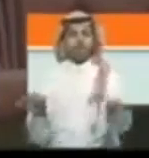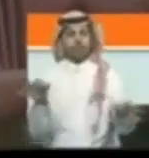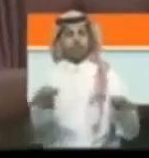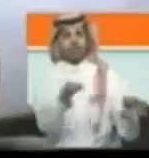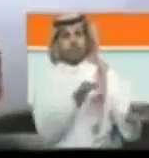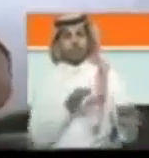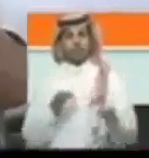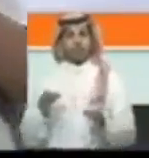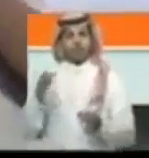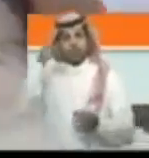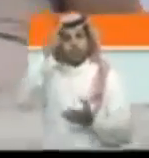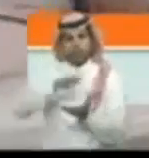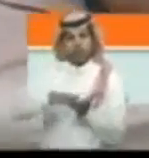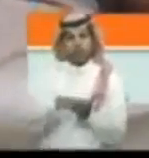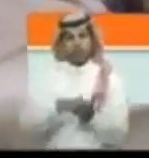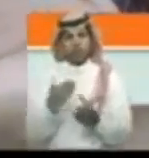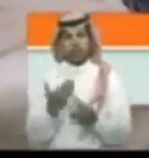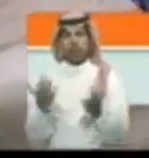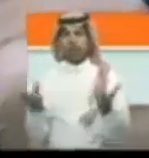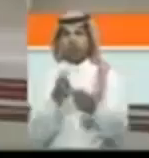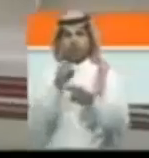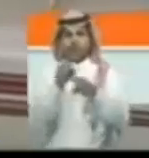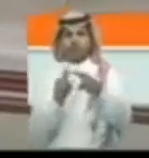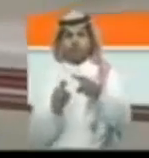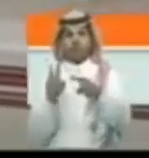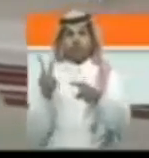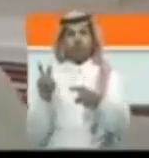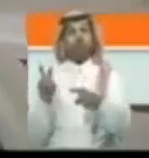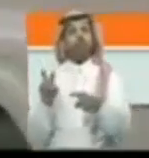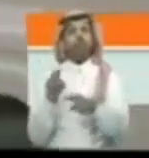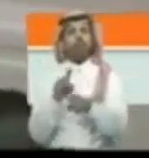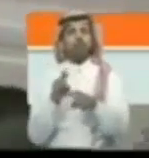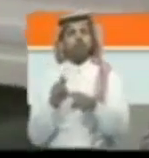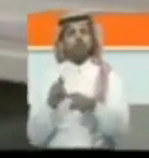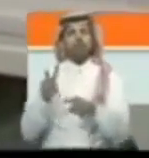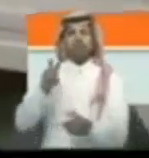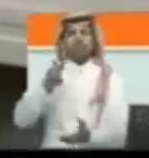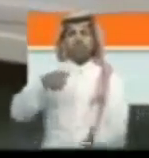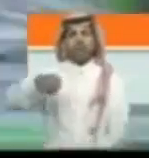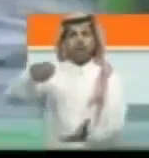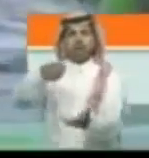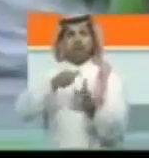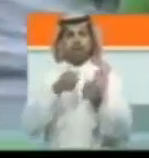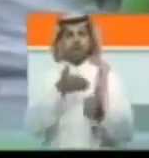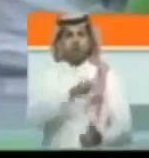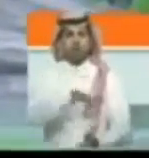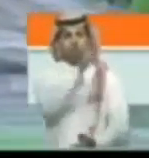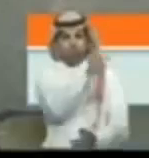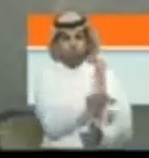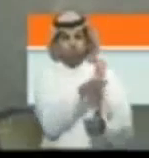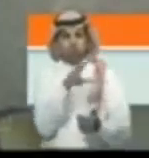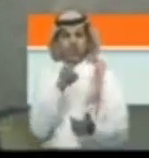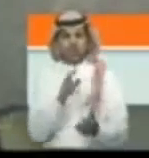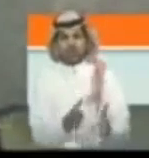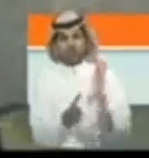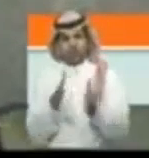والقرى والهجر بالمملكة بمعدل 20 سلة غذائية عن كل شهيد.